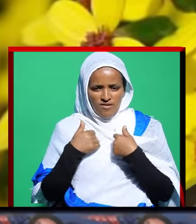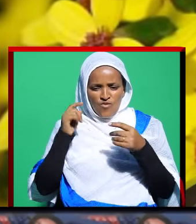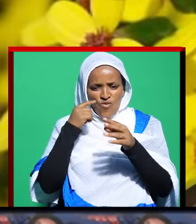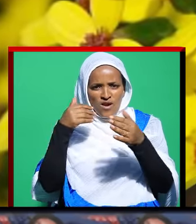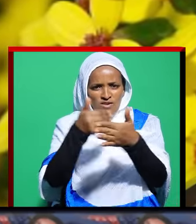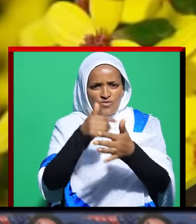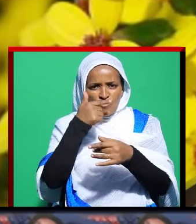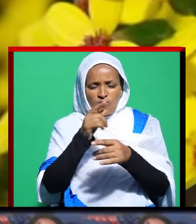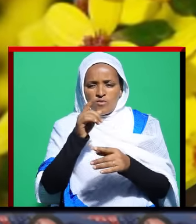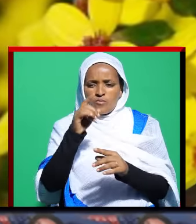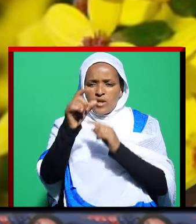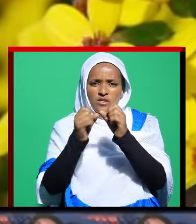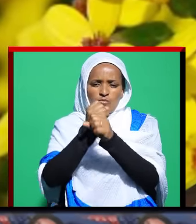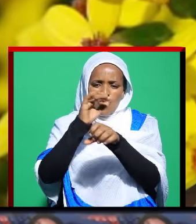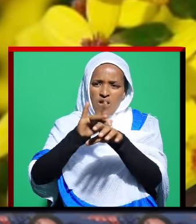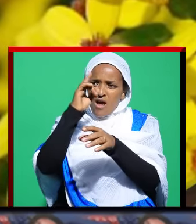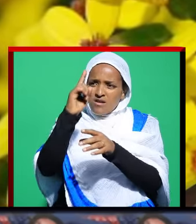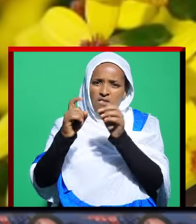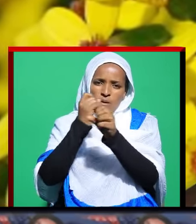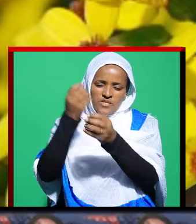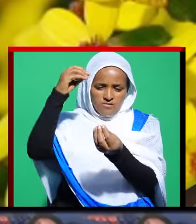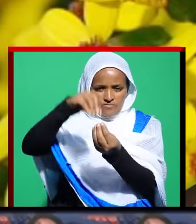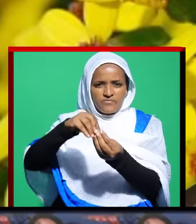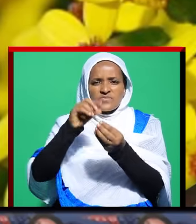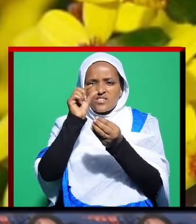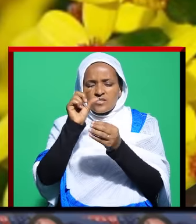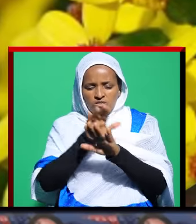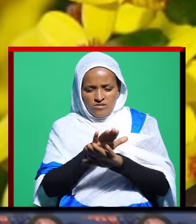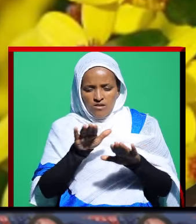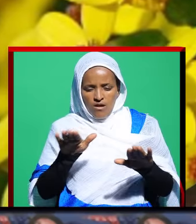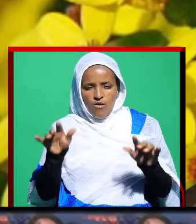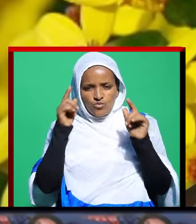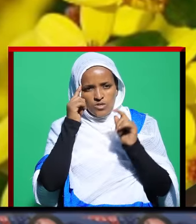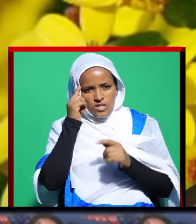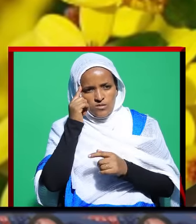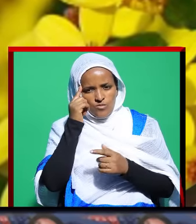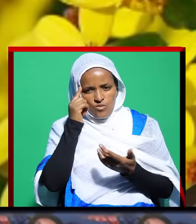አደረሳችሁ ሲባል በእድሜው ላይ አንድ ዓመት ተጨምሮለታል። ትንሽ ረጋ ብሎ ሲያስበው